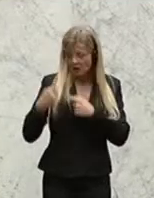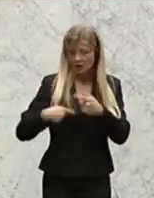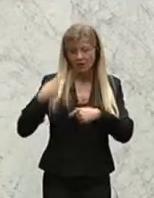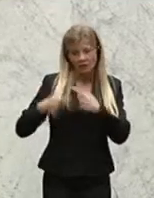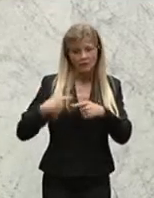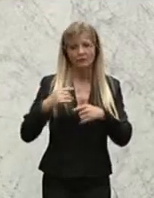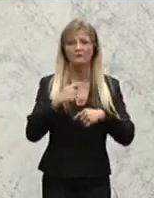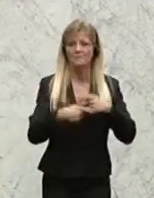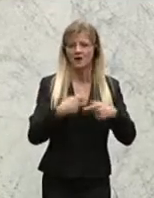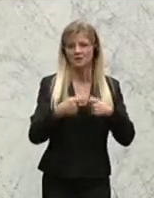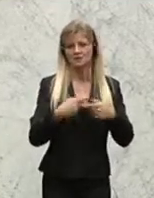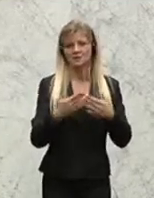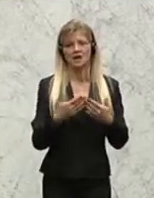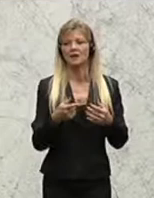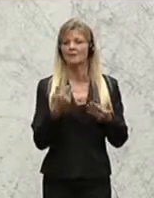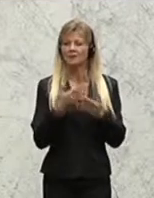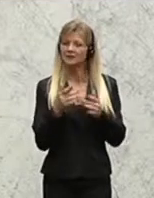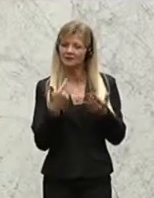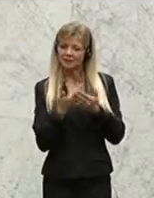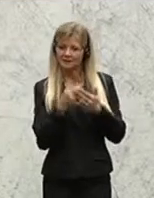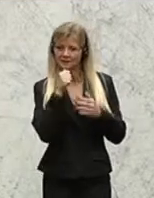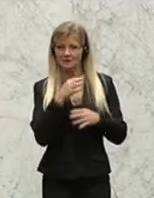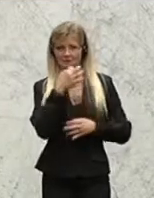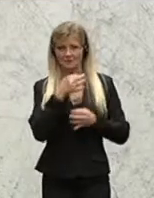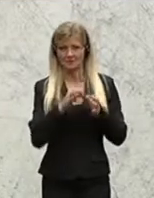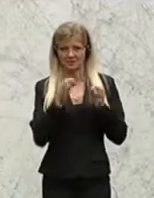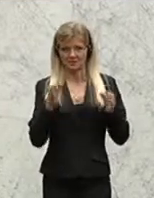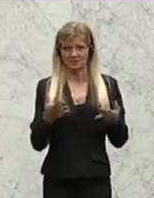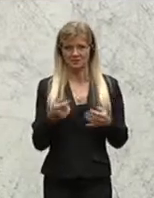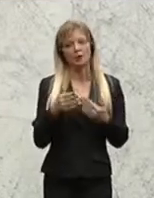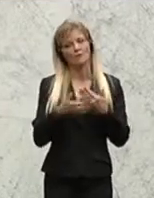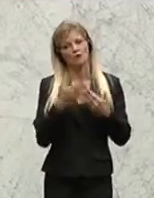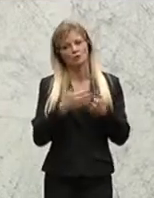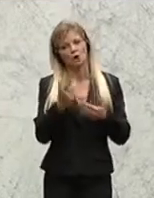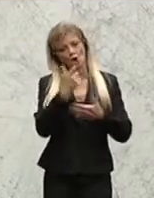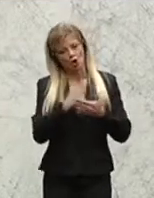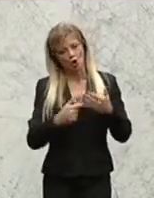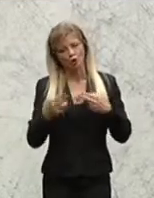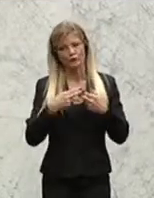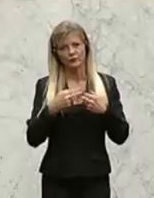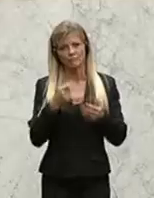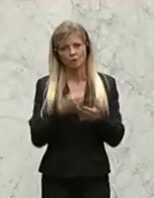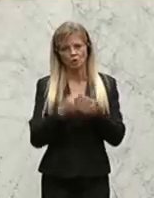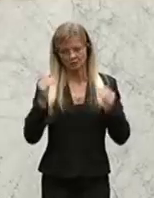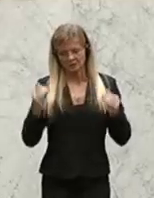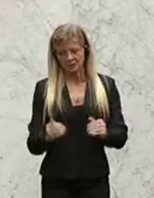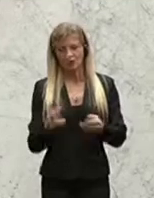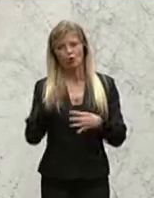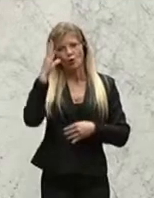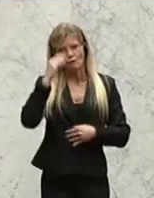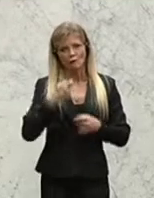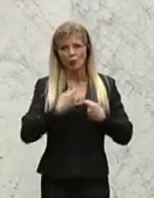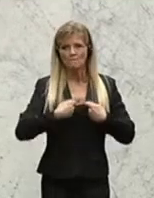Beispiele seien erwähnt die Lohnnebenkostensenkung, die Wohnbauoffensive und an dieser Stelle sei es noch einmal erwähnt,